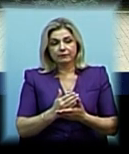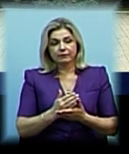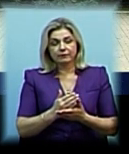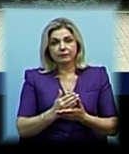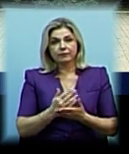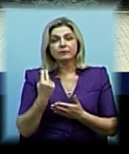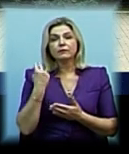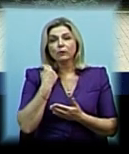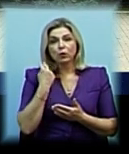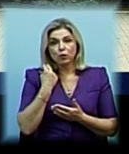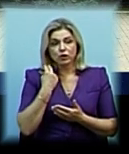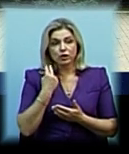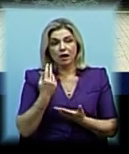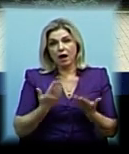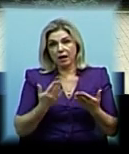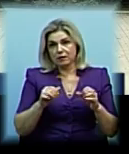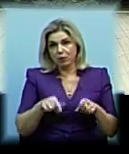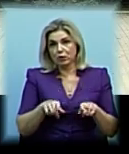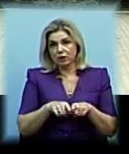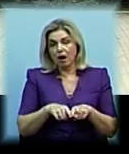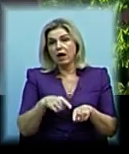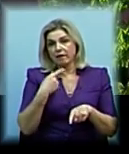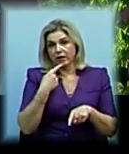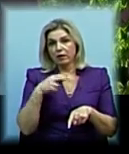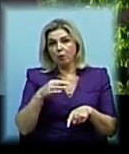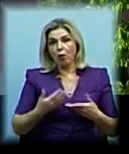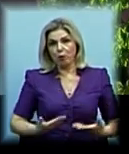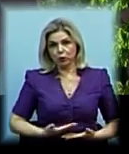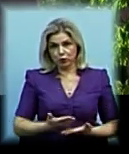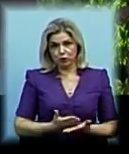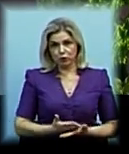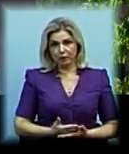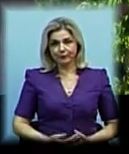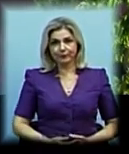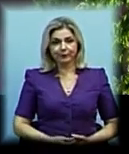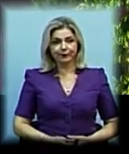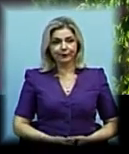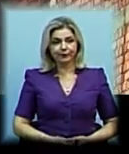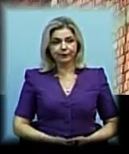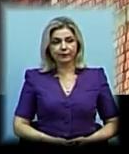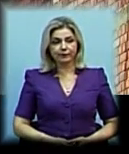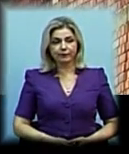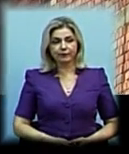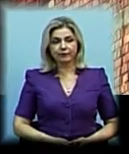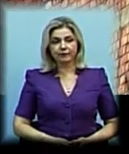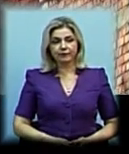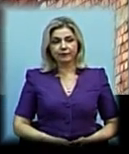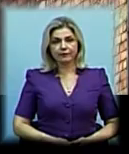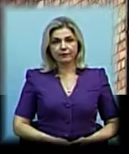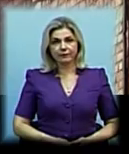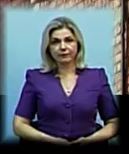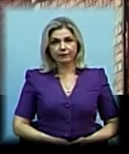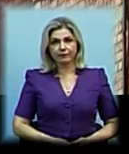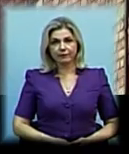в должниках, если так можно выразиться, по коммунальным услугам. Світлана Кльосова, Олександр Пан, Артем Белібов, телевізійні